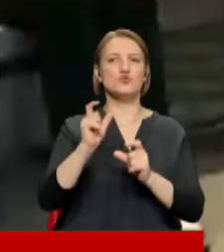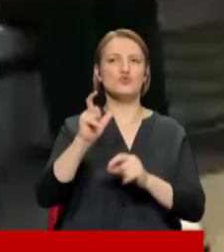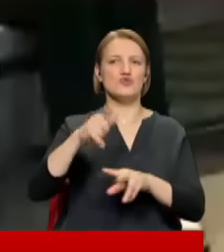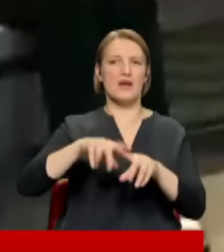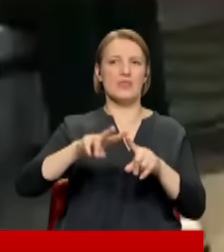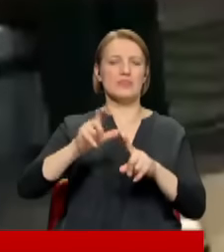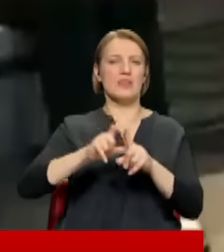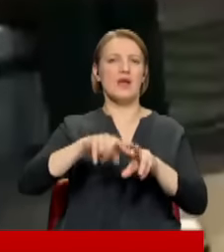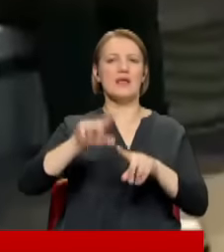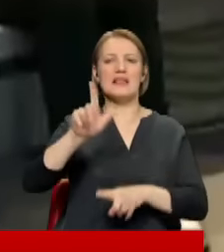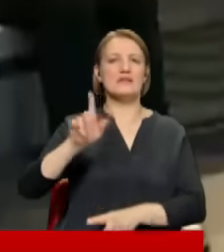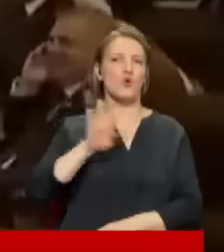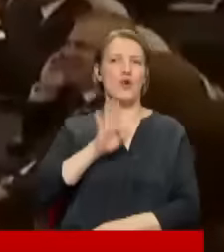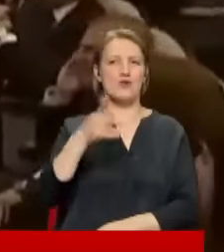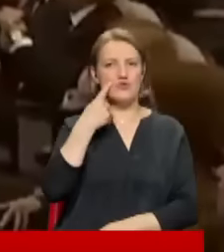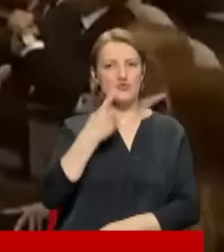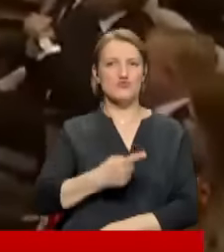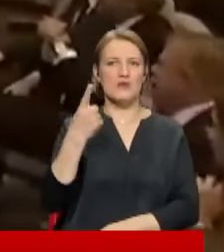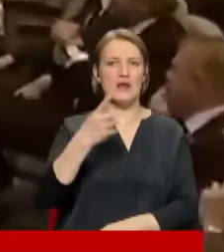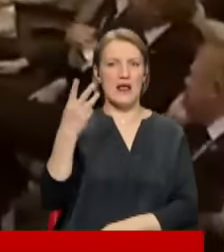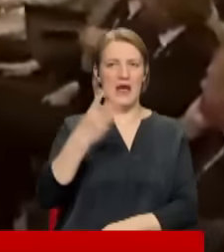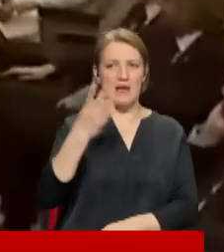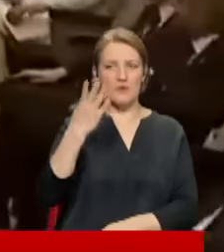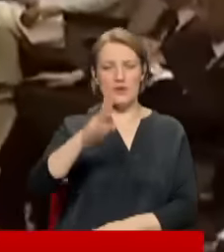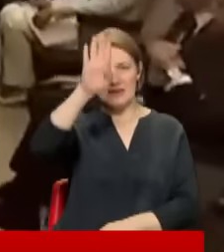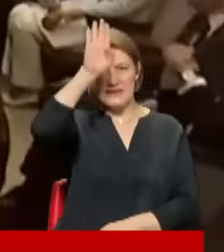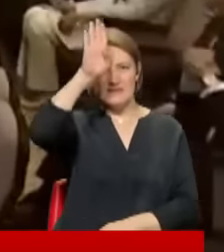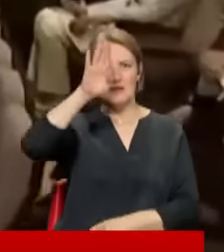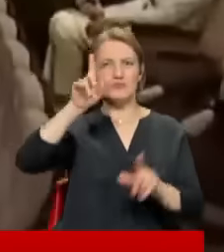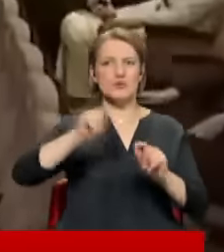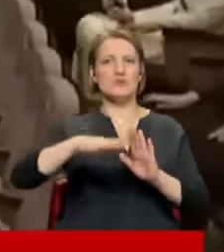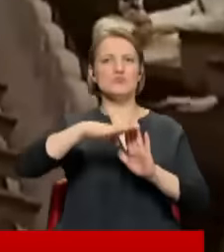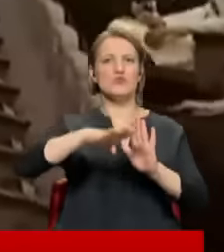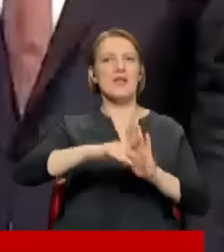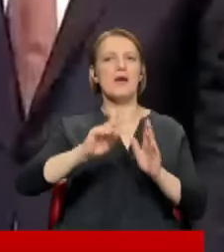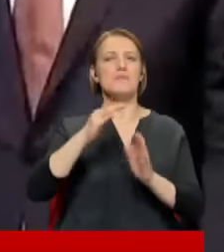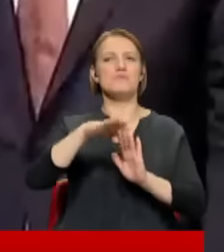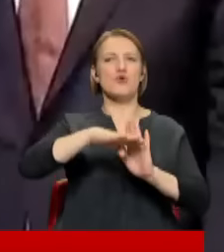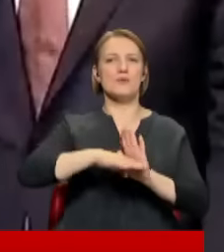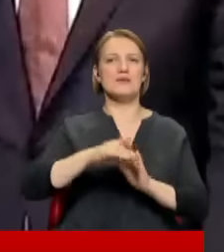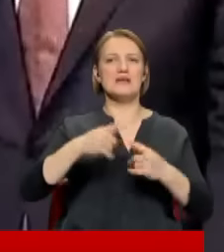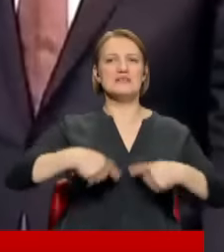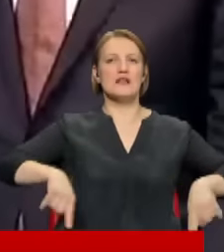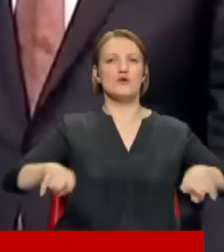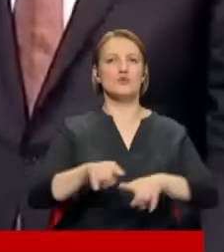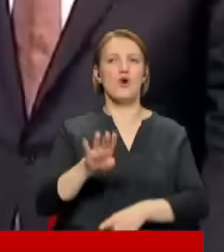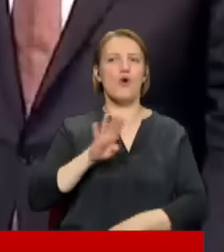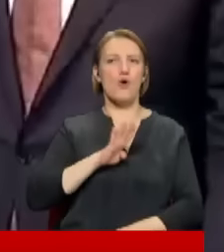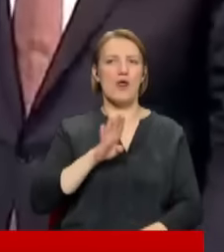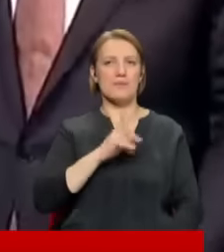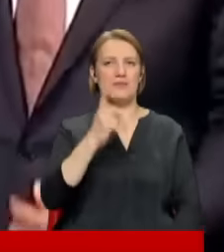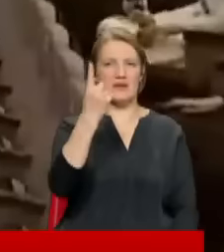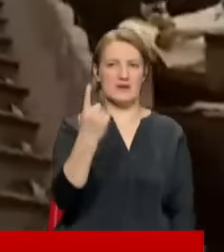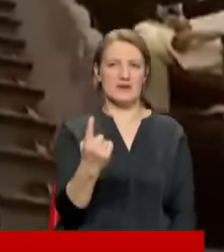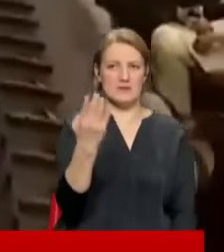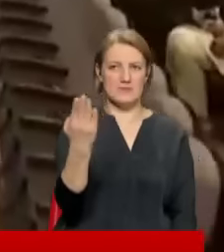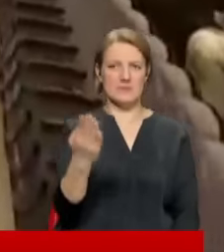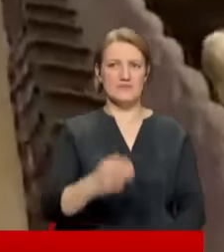Sucan'dansa lise öğrencisi. Cumhurbaşkanı Erdoğan'ın İstanbul'daki müfredat programında salondaki öğrencilerden